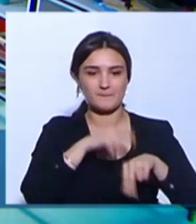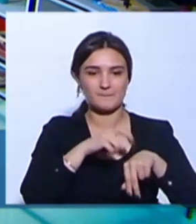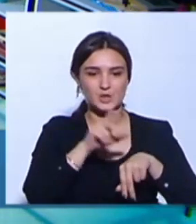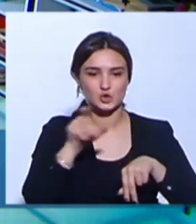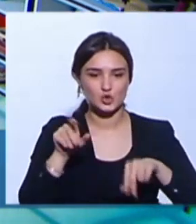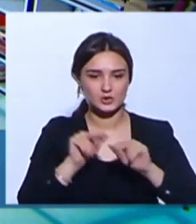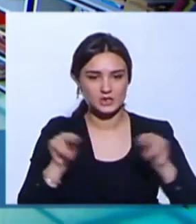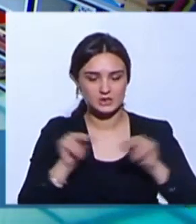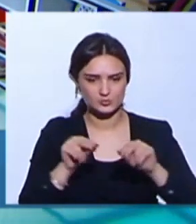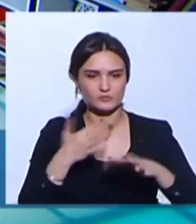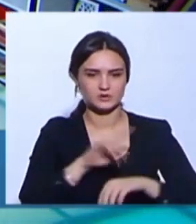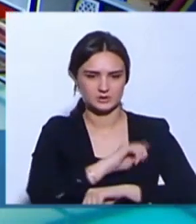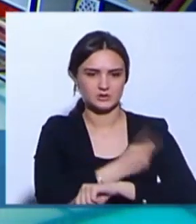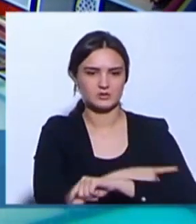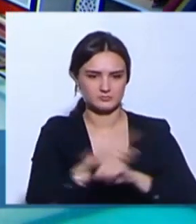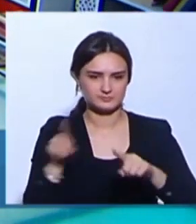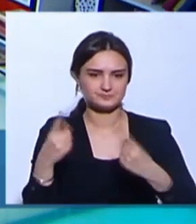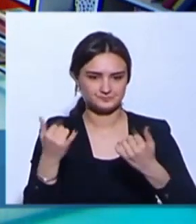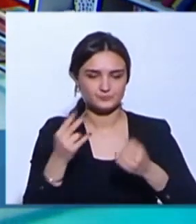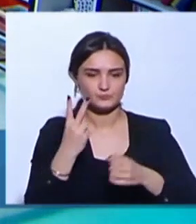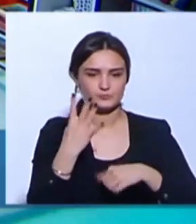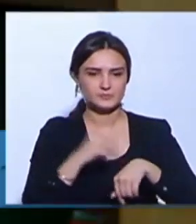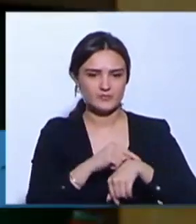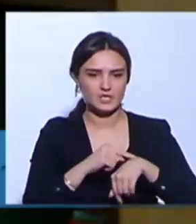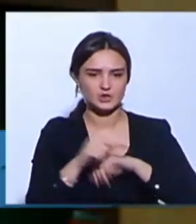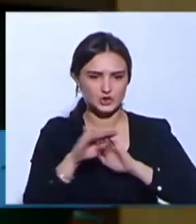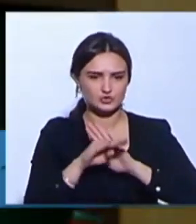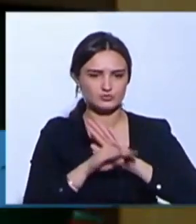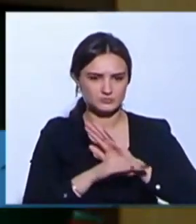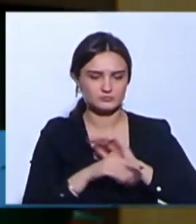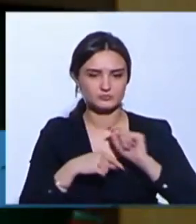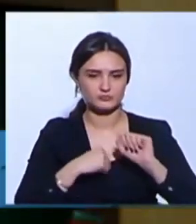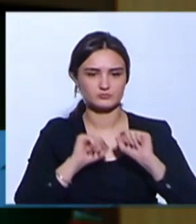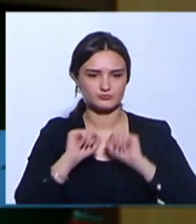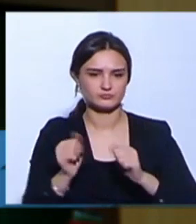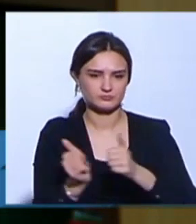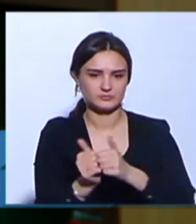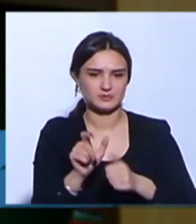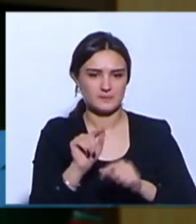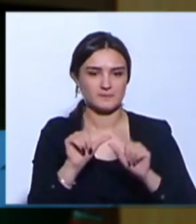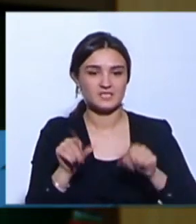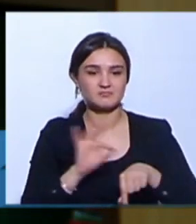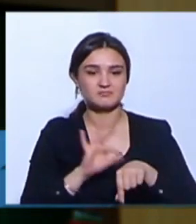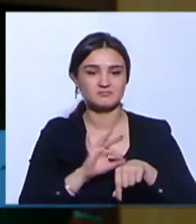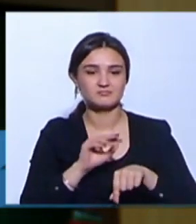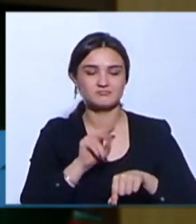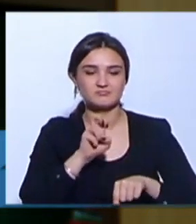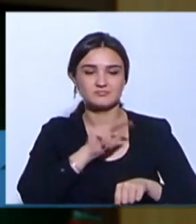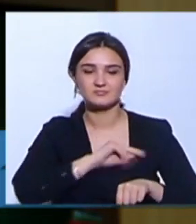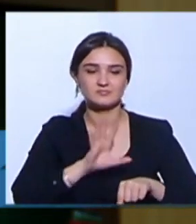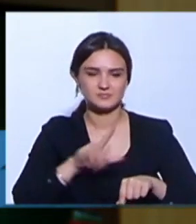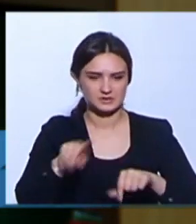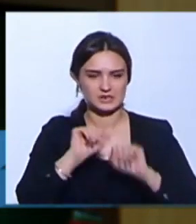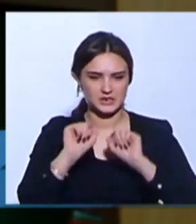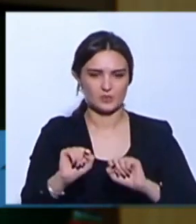არის გაძლიერებული, მიმდინარეობს 24 საათში, უდგავართ გვერდზე პაციენტებს და ვცდილობთ მაქსიმალურად